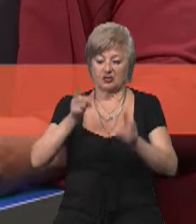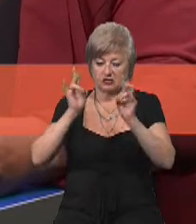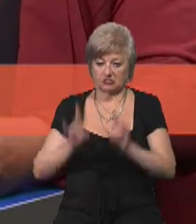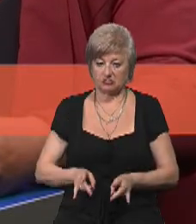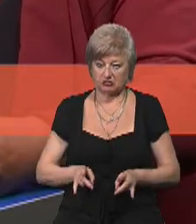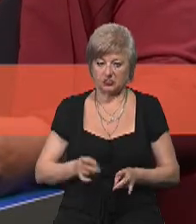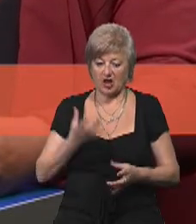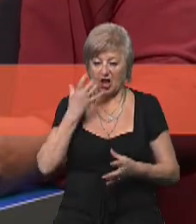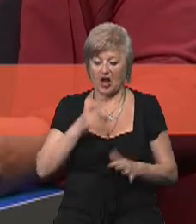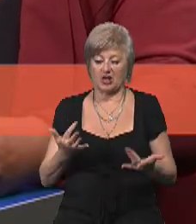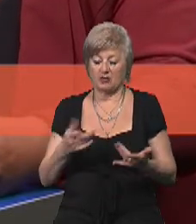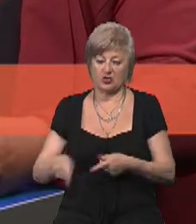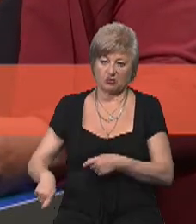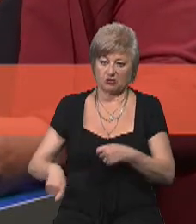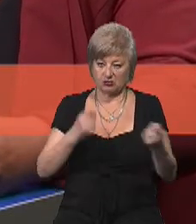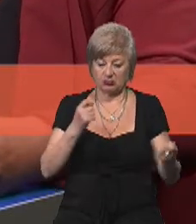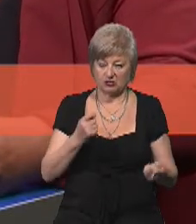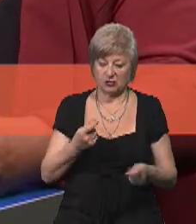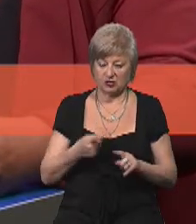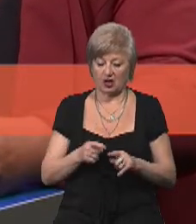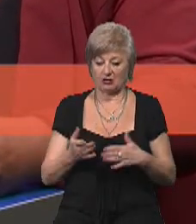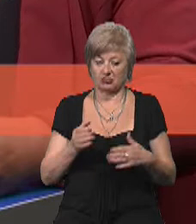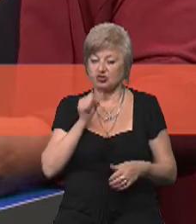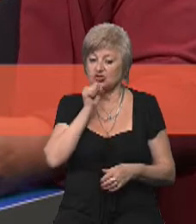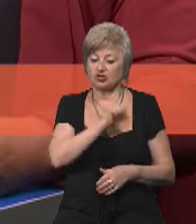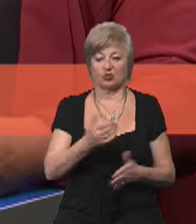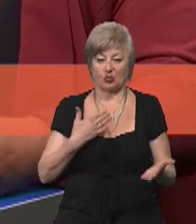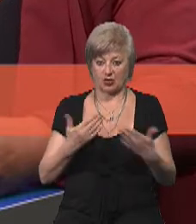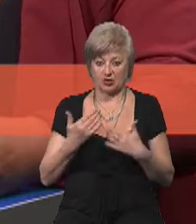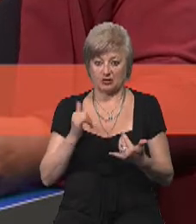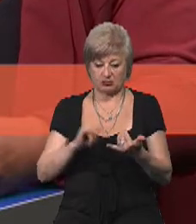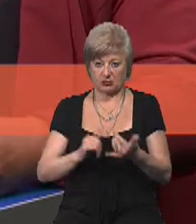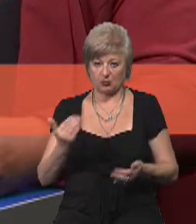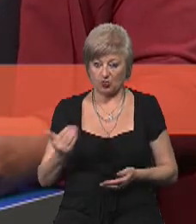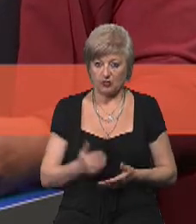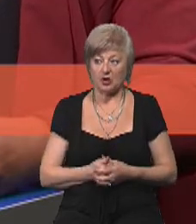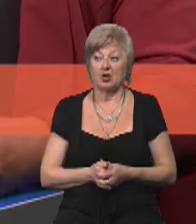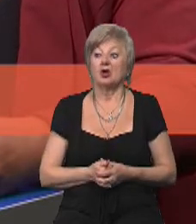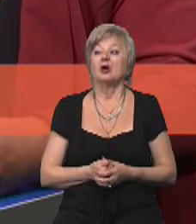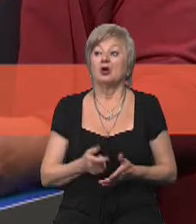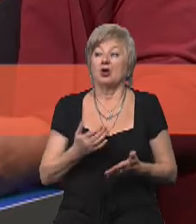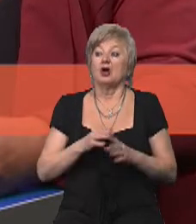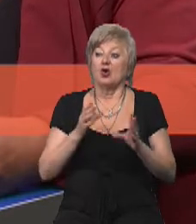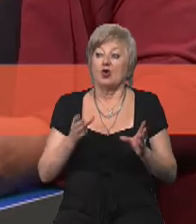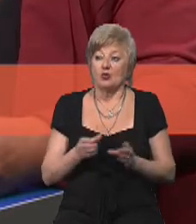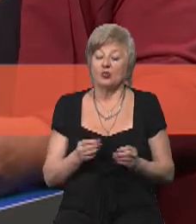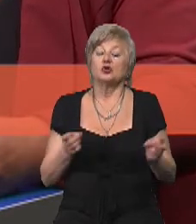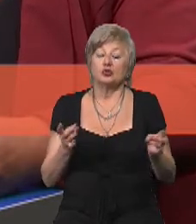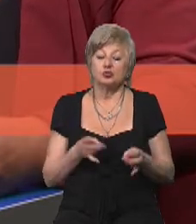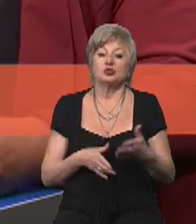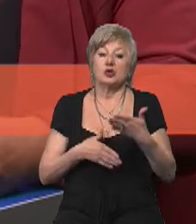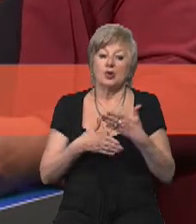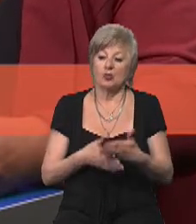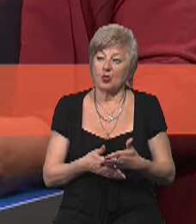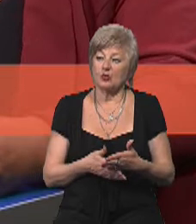так жестоко с ней обратился ее вот сожитель. То есть это вот два случая. Ну, как бы планируем вообще помогать вот в